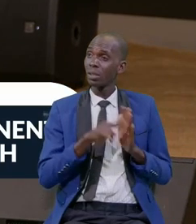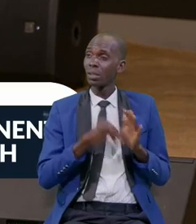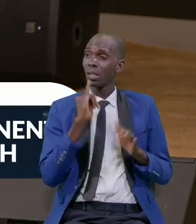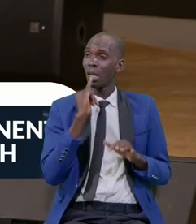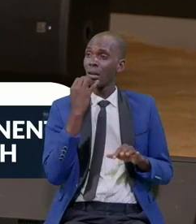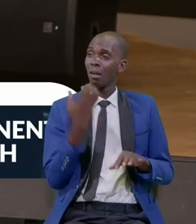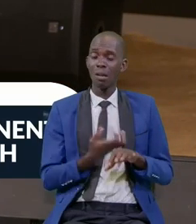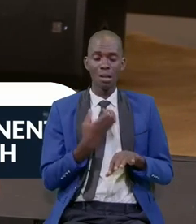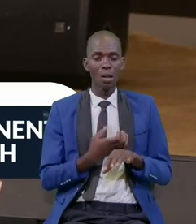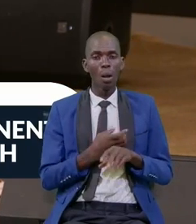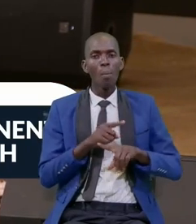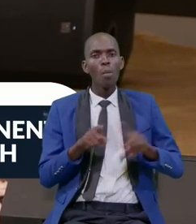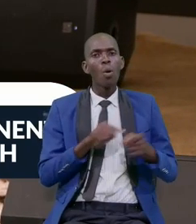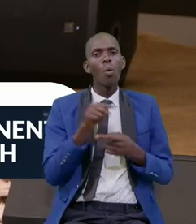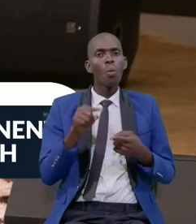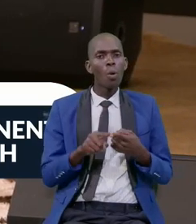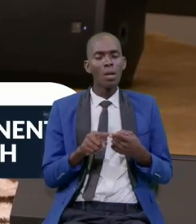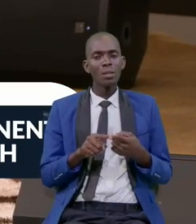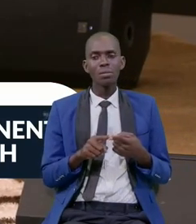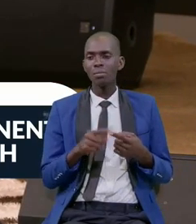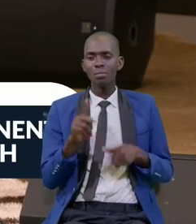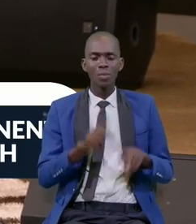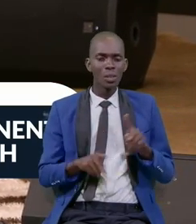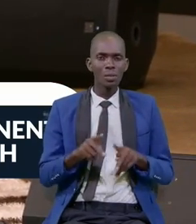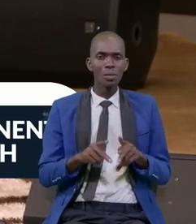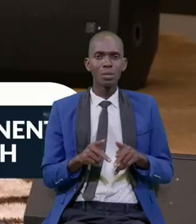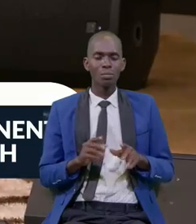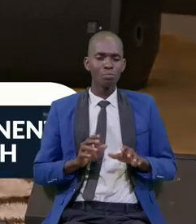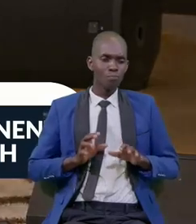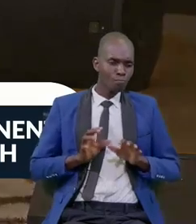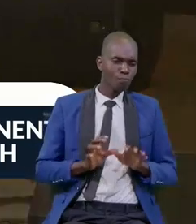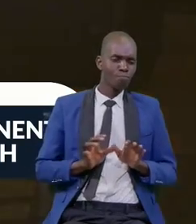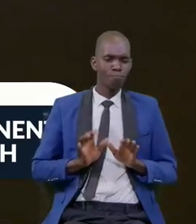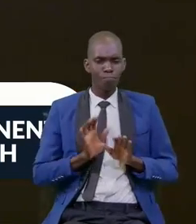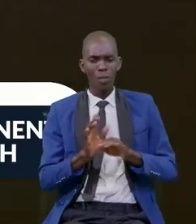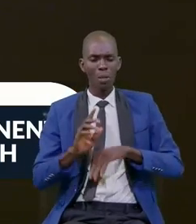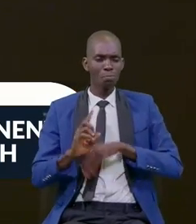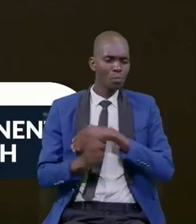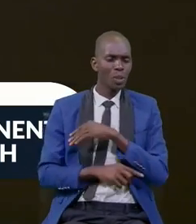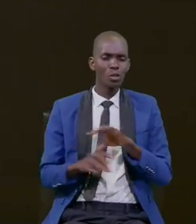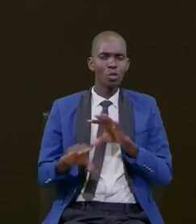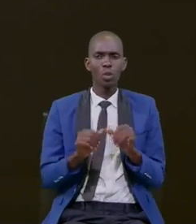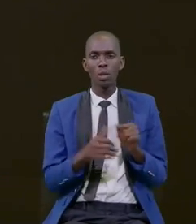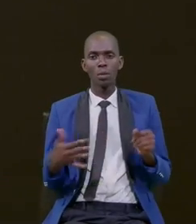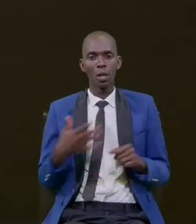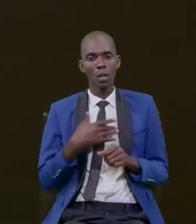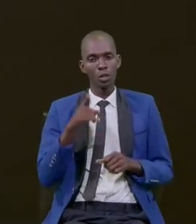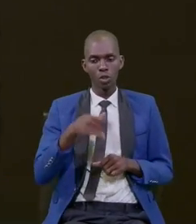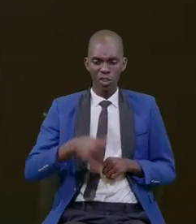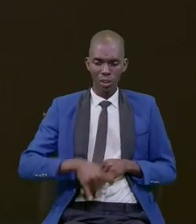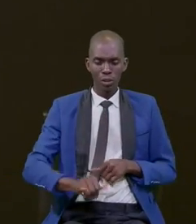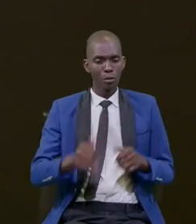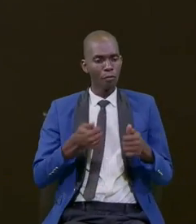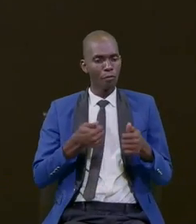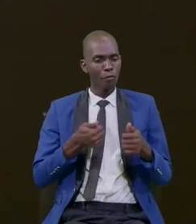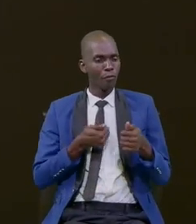croient que tout et te pousse et te tire et te frappe, mais tu continues